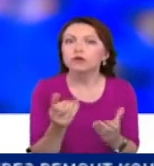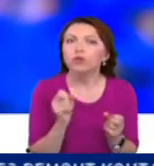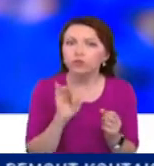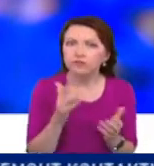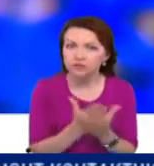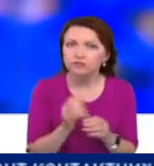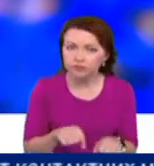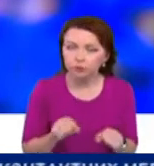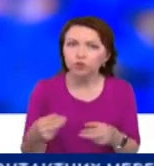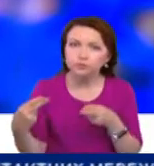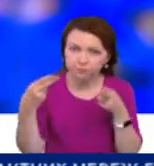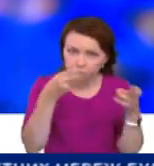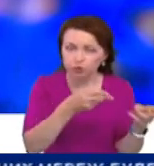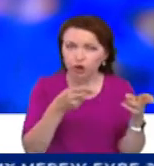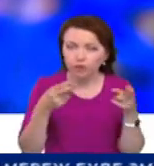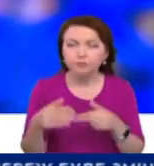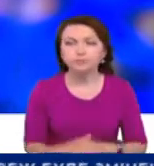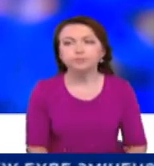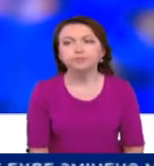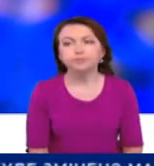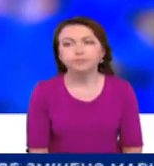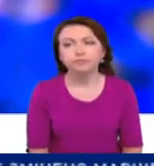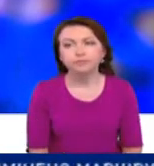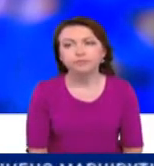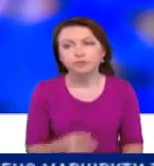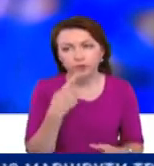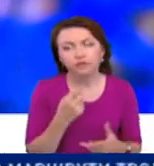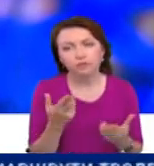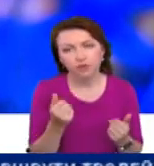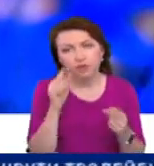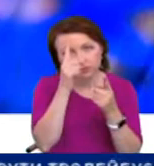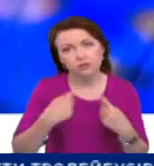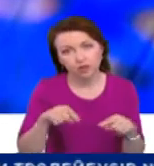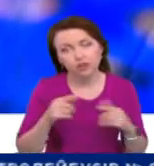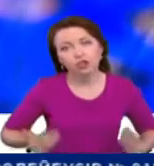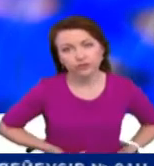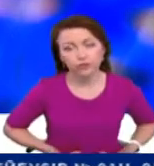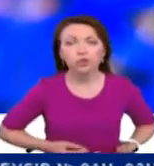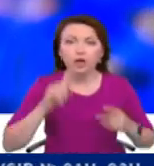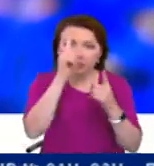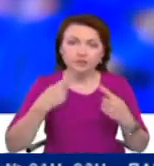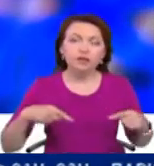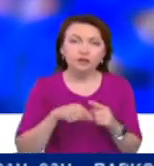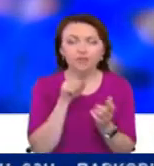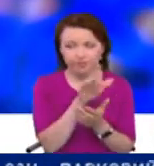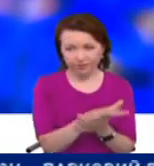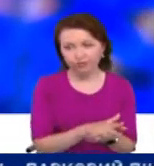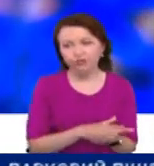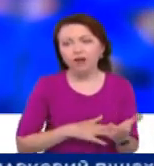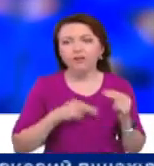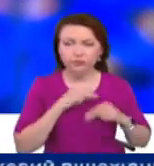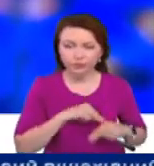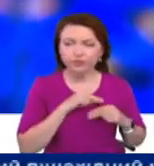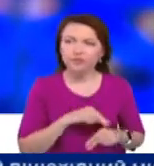есть возможность приезжать? Ну, мы говорим, да, страна живет, страна продолжает